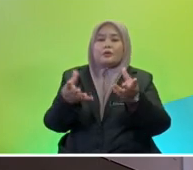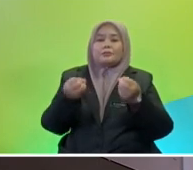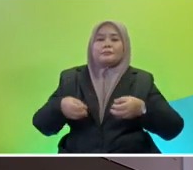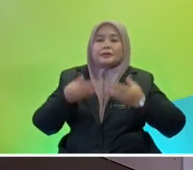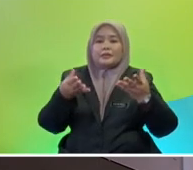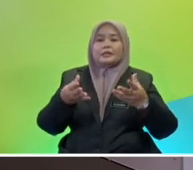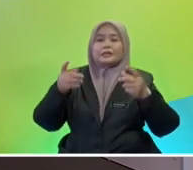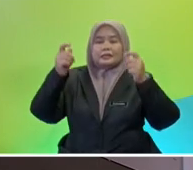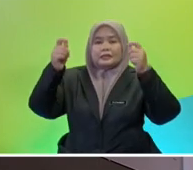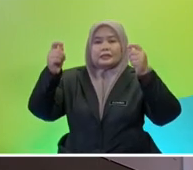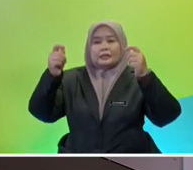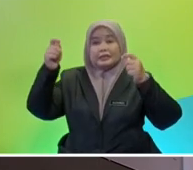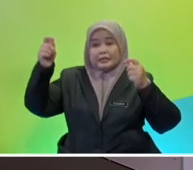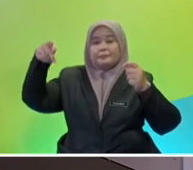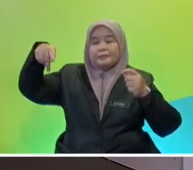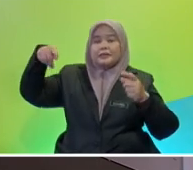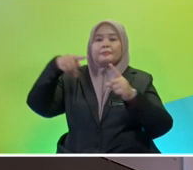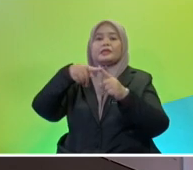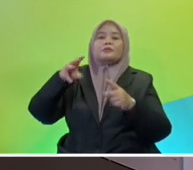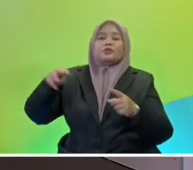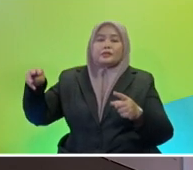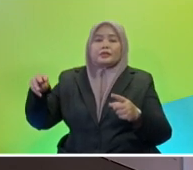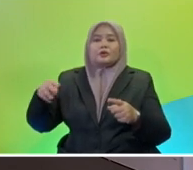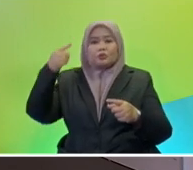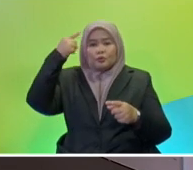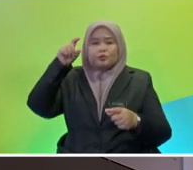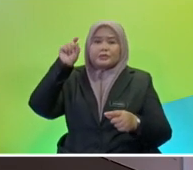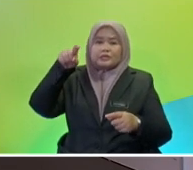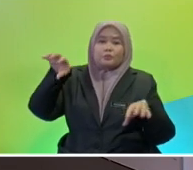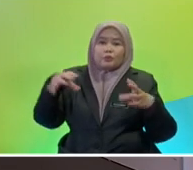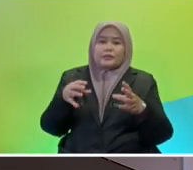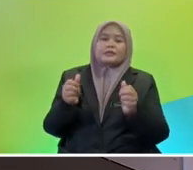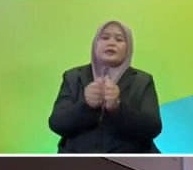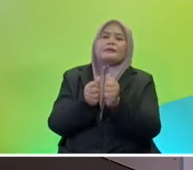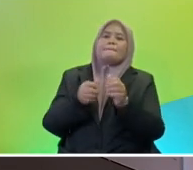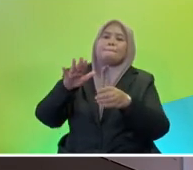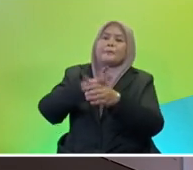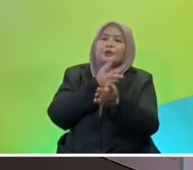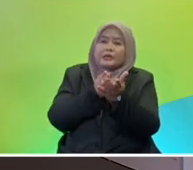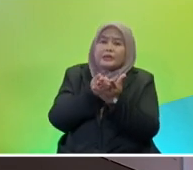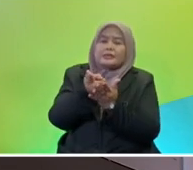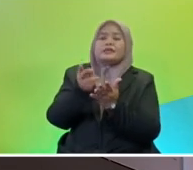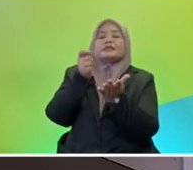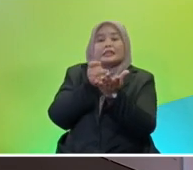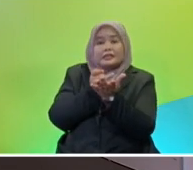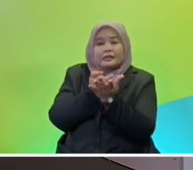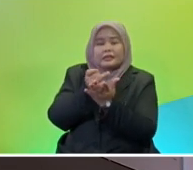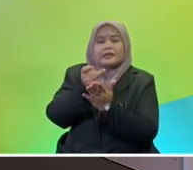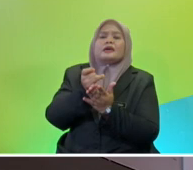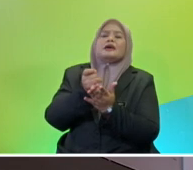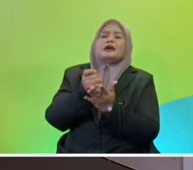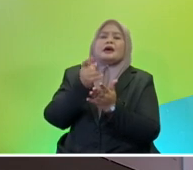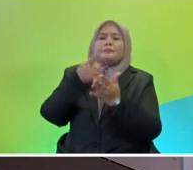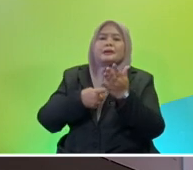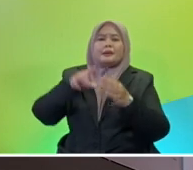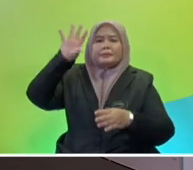tahap penguasaan kepada murid guru perlulah membuat dengan penuh ikhlas penuh integrity G Apakah